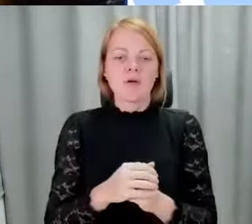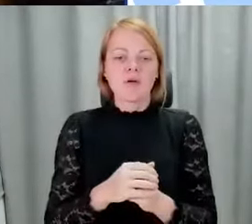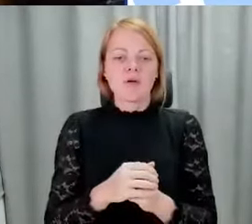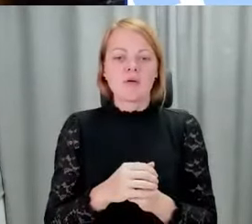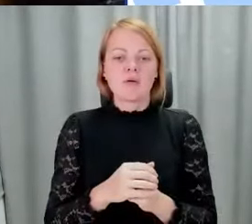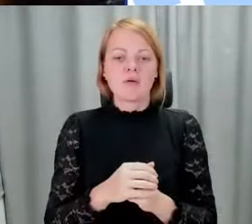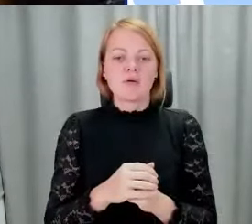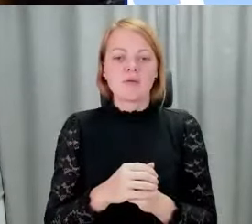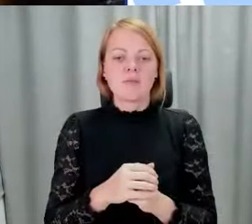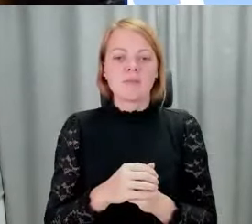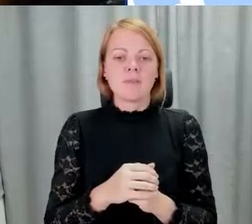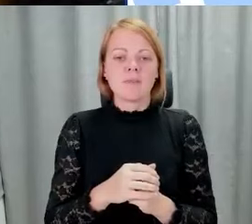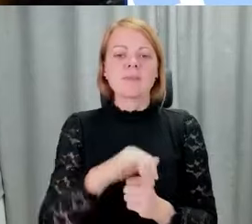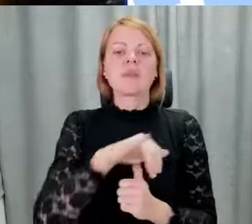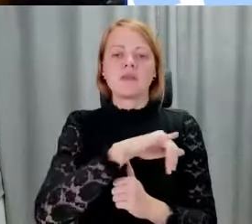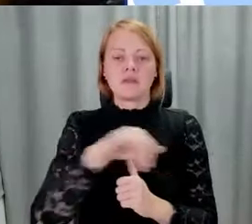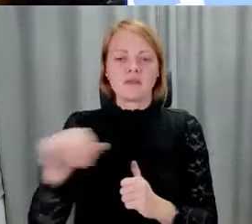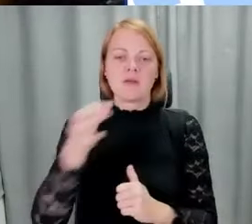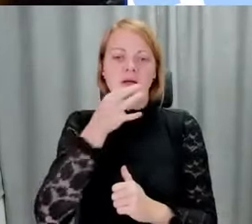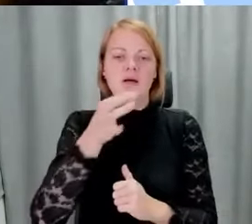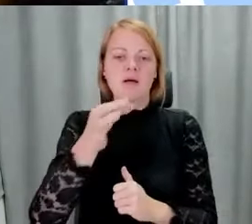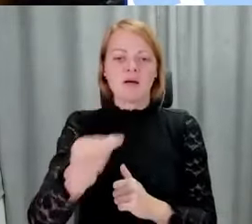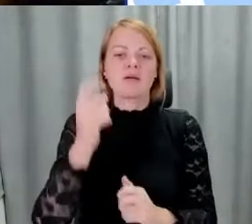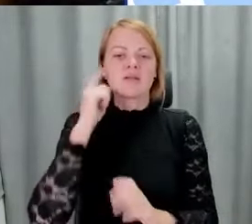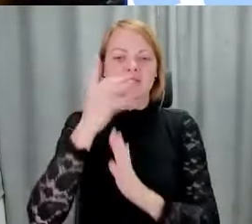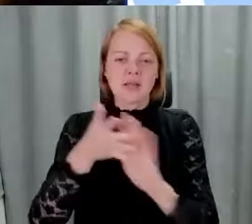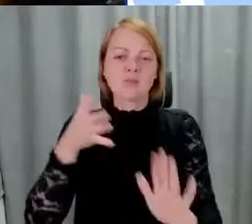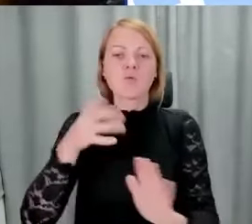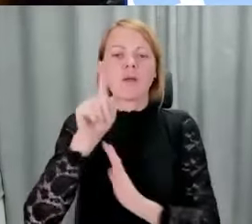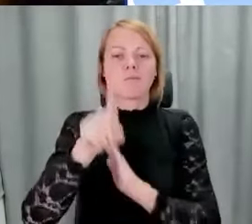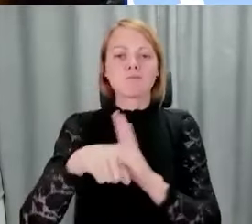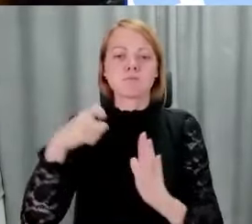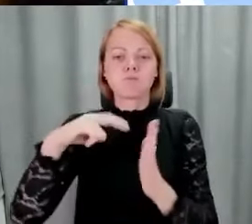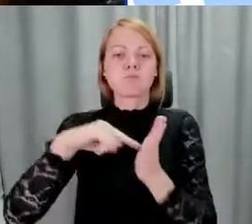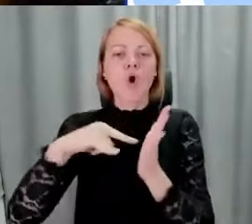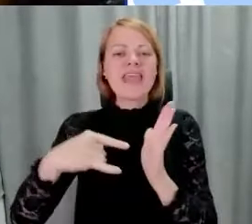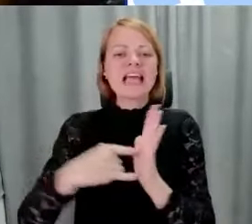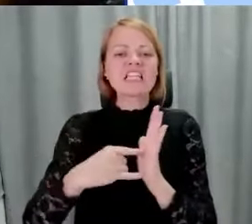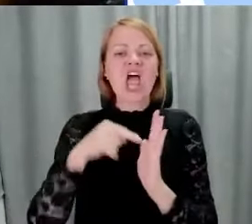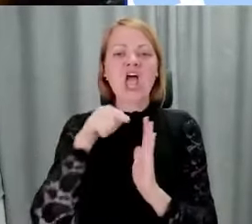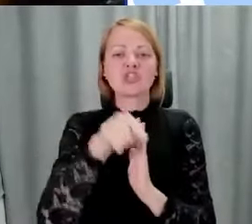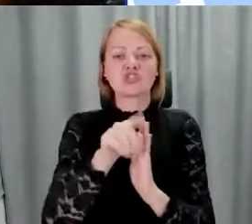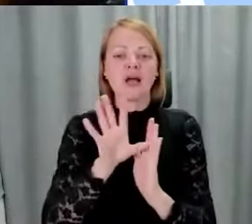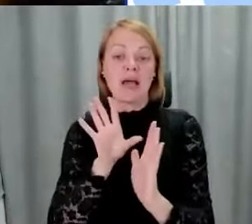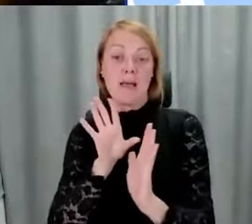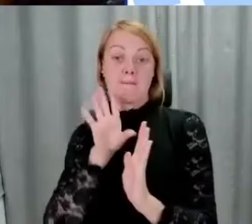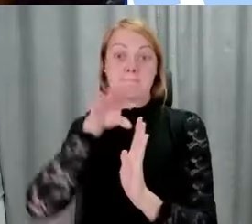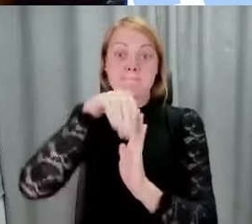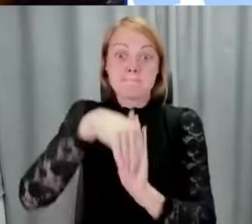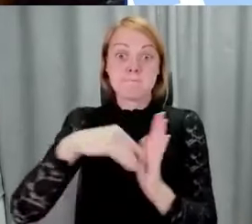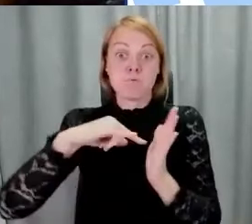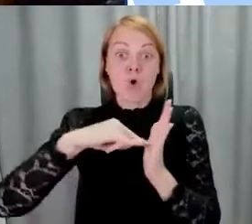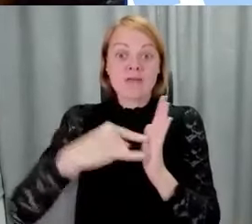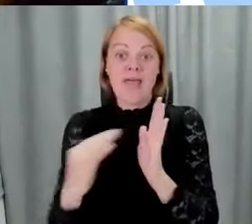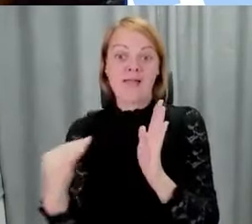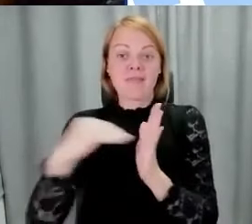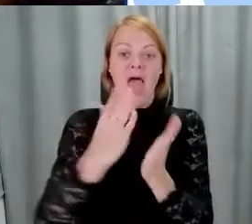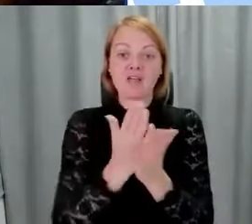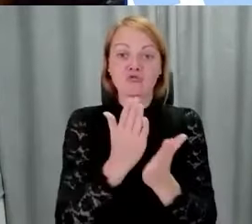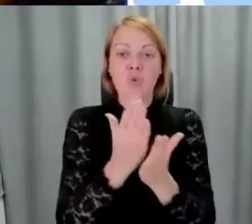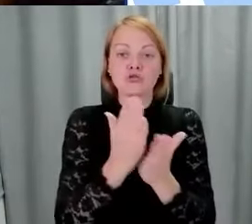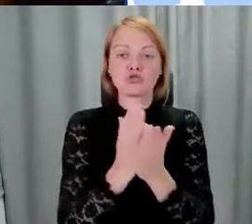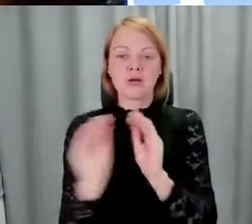Jā, mēs saprotam, ka mēs runājam par to, ka šī prasība attiecēs uz projektēšanu. Proti, viņi tiek ieprojektēta jau esošajā